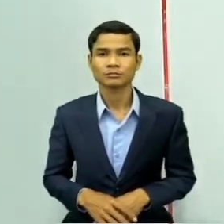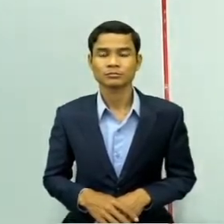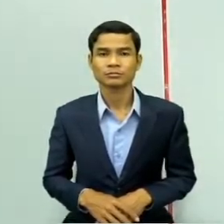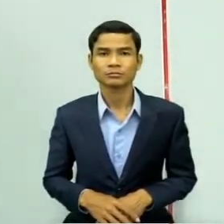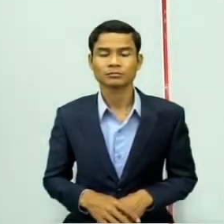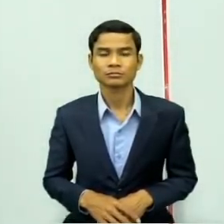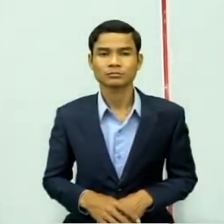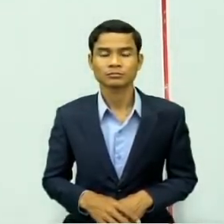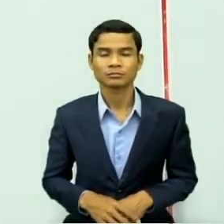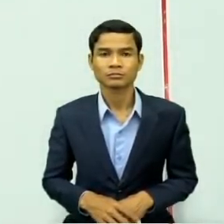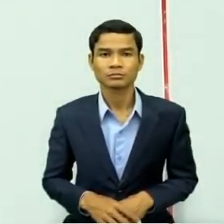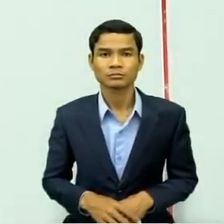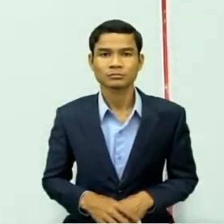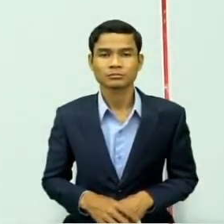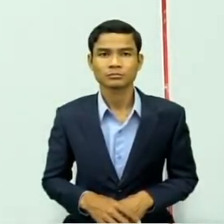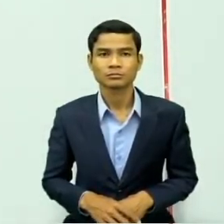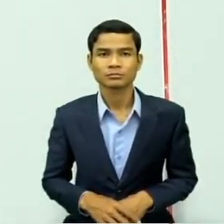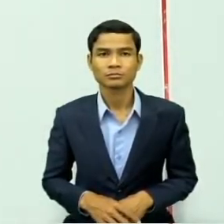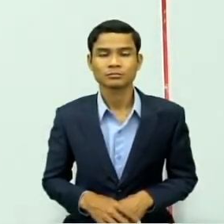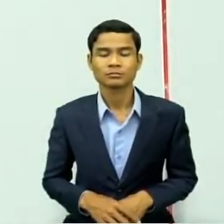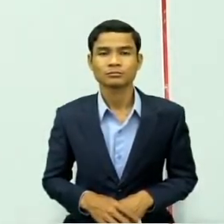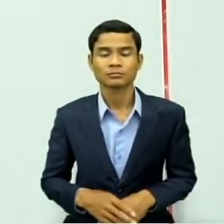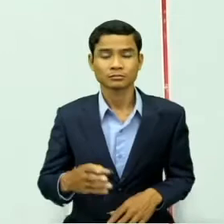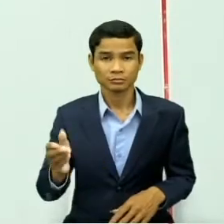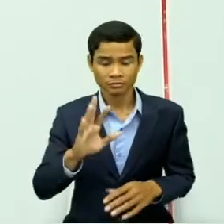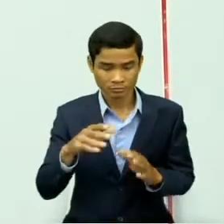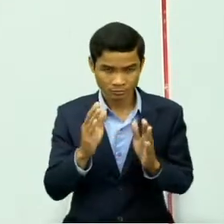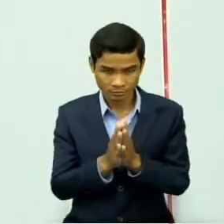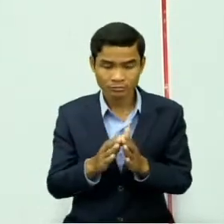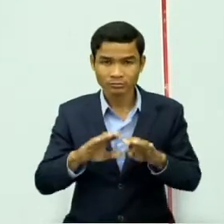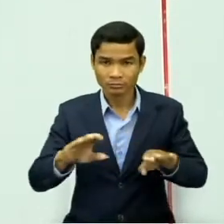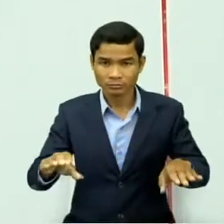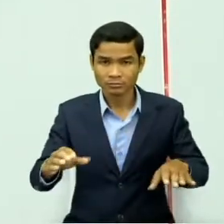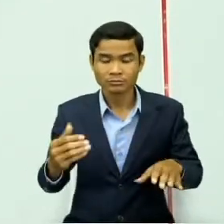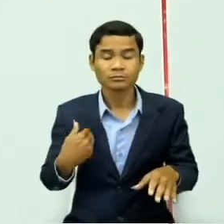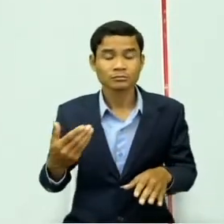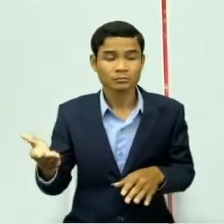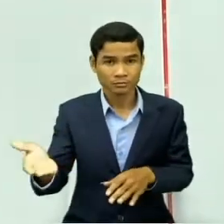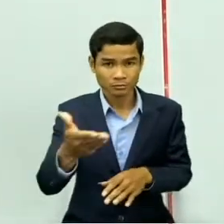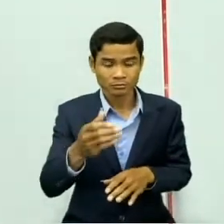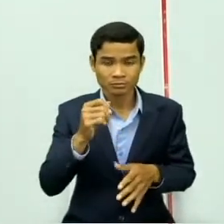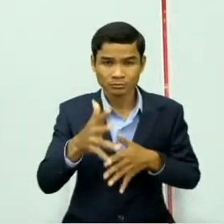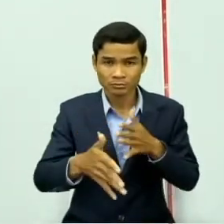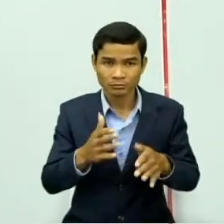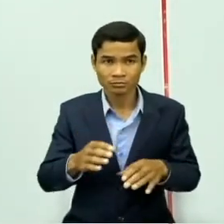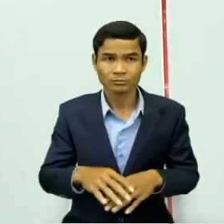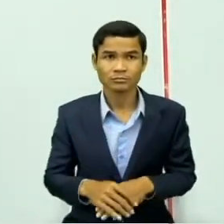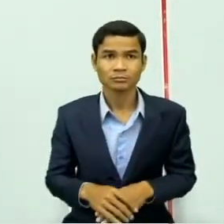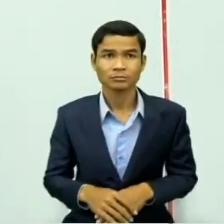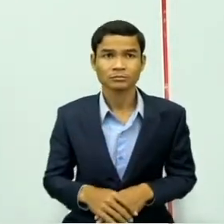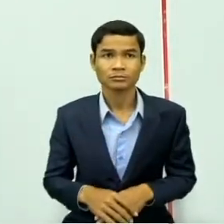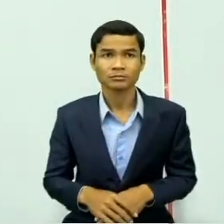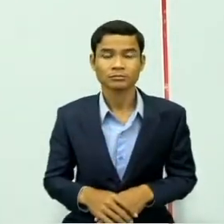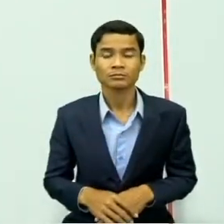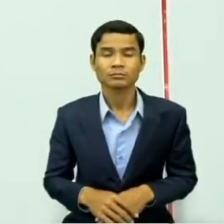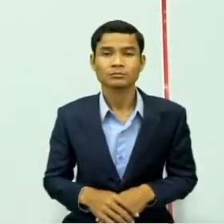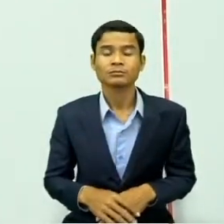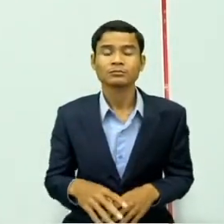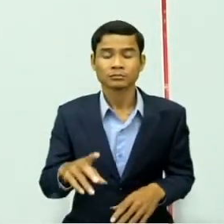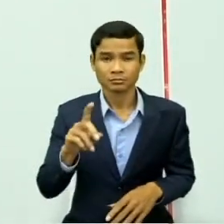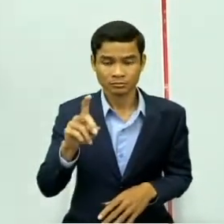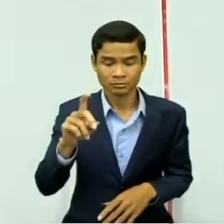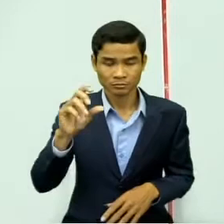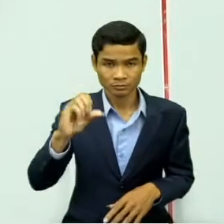Chà, con trim sẽ đạp nẹ cừu án. chừng lỡ